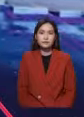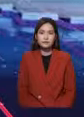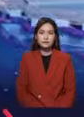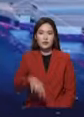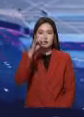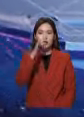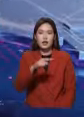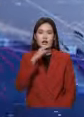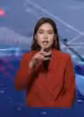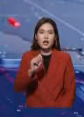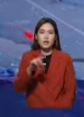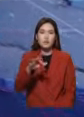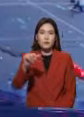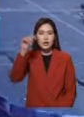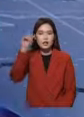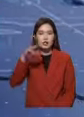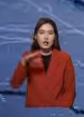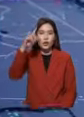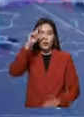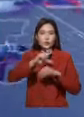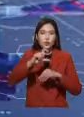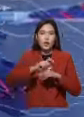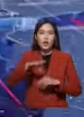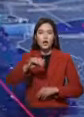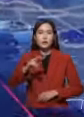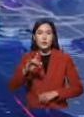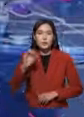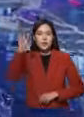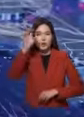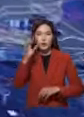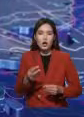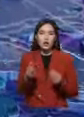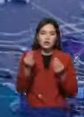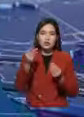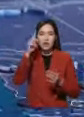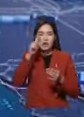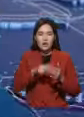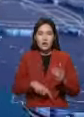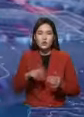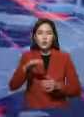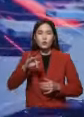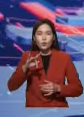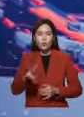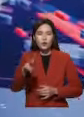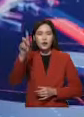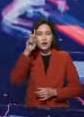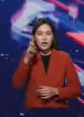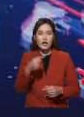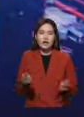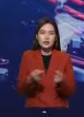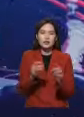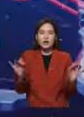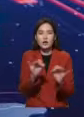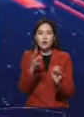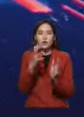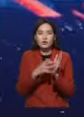Қазақстан, Әзербайжан, Қырғызстан, Түркия, Түркменстан және Өзбекстанның юани, лұғат, аттүрк атты түркі тілдерінің тұңғыш энциклопедиялық сөздігінің